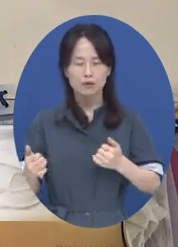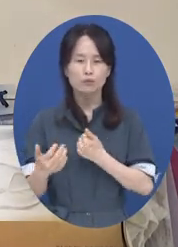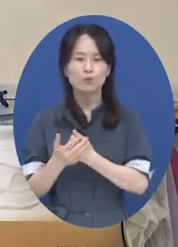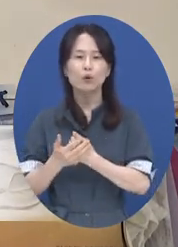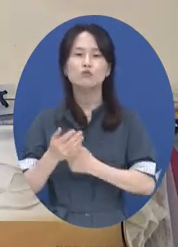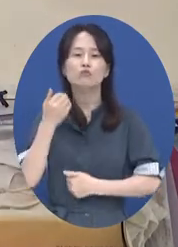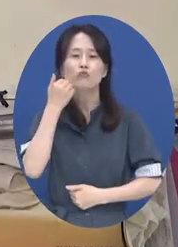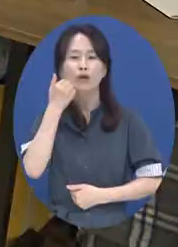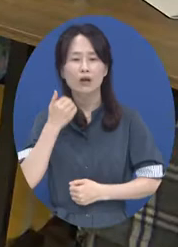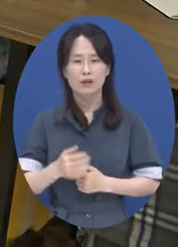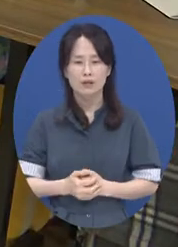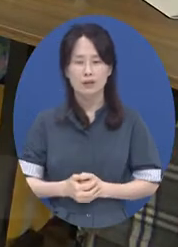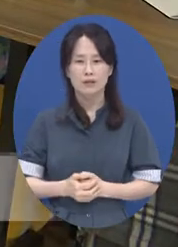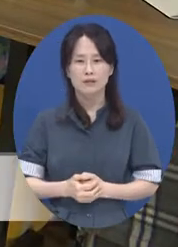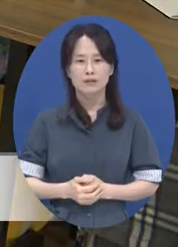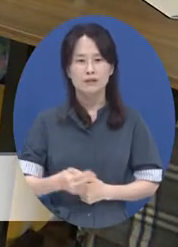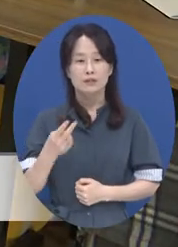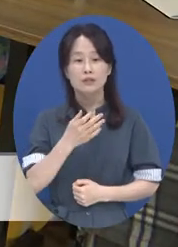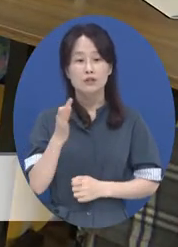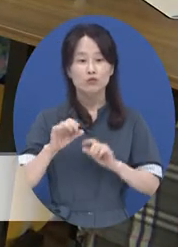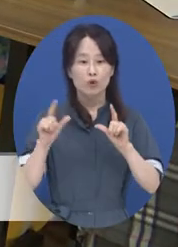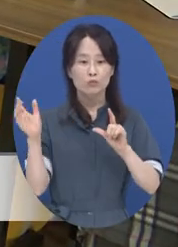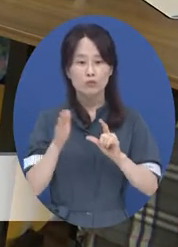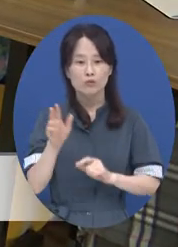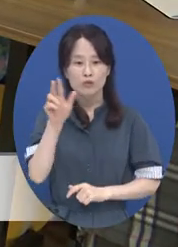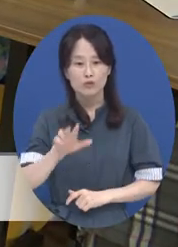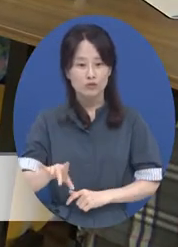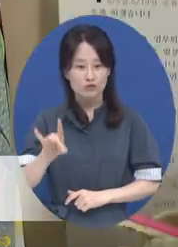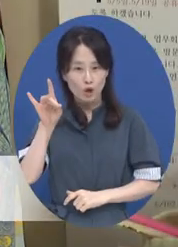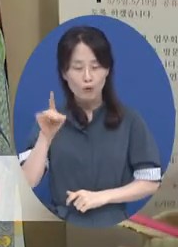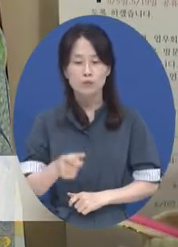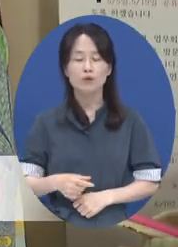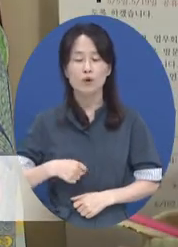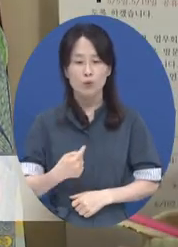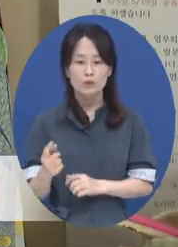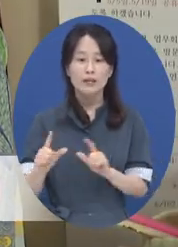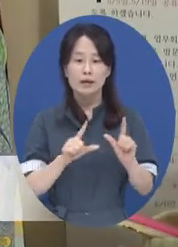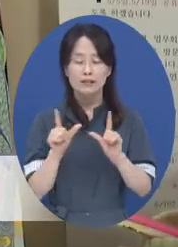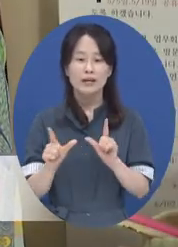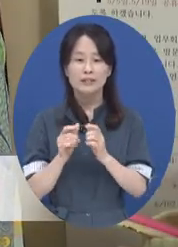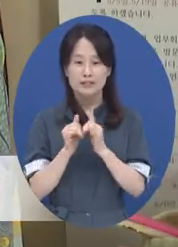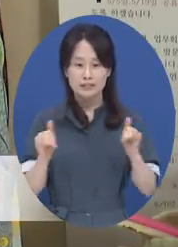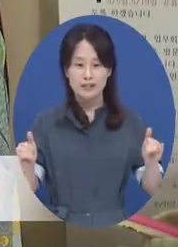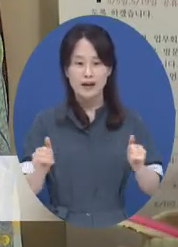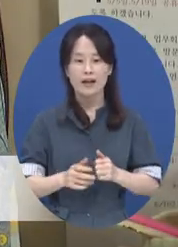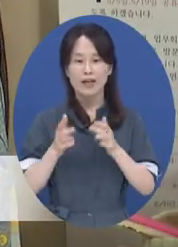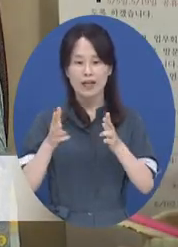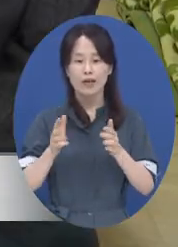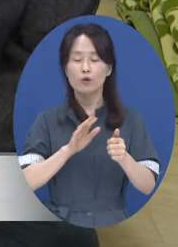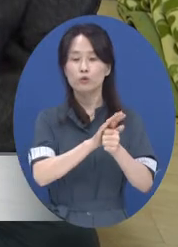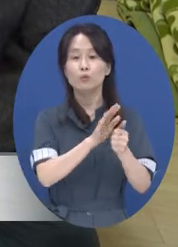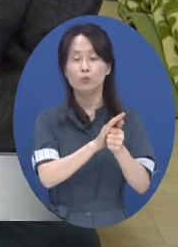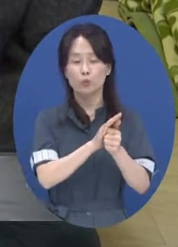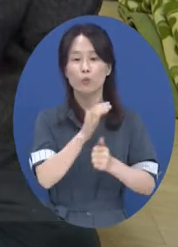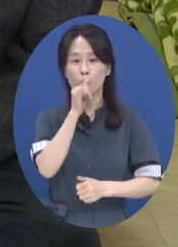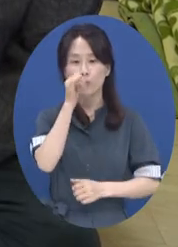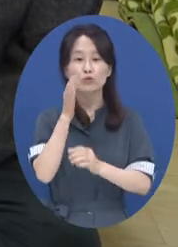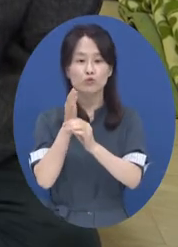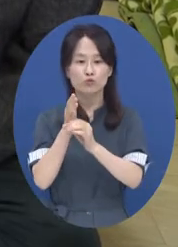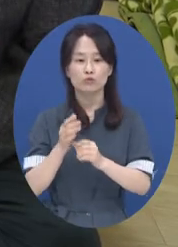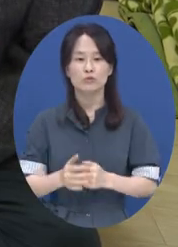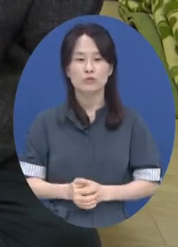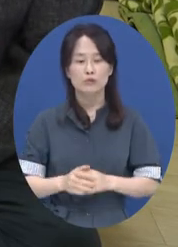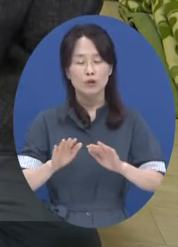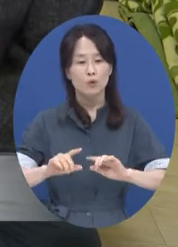이걸 해 주겠어요 경우들은 신스 식후 년부터 전국 최초로 저소득층 홀몸어르신 가구의 에어컨 설치를 지원하고